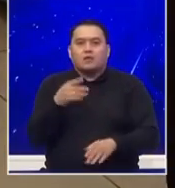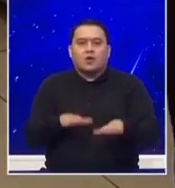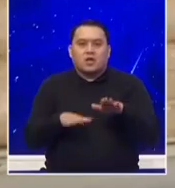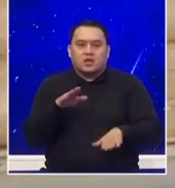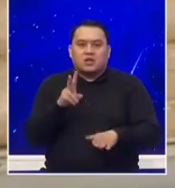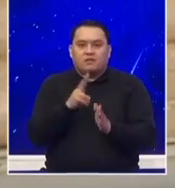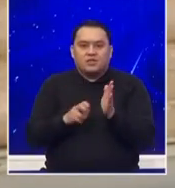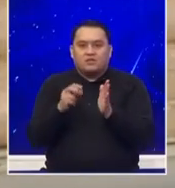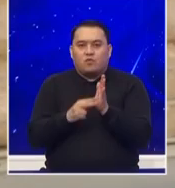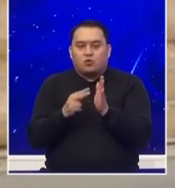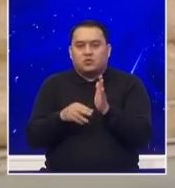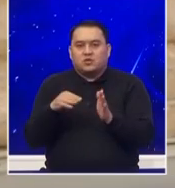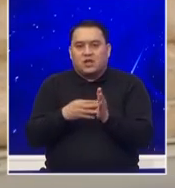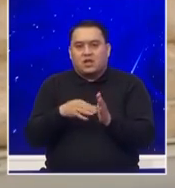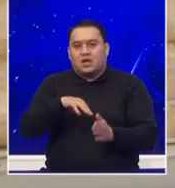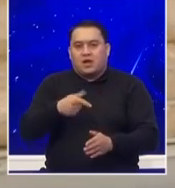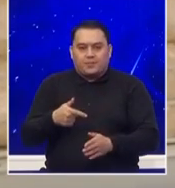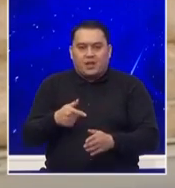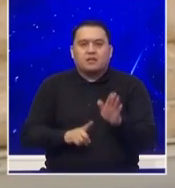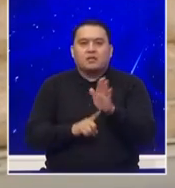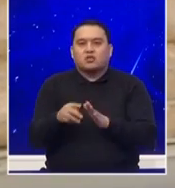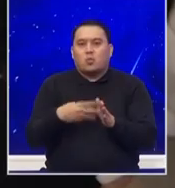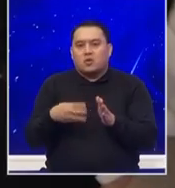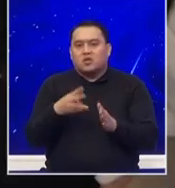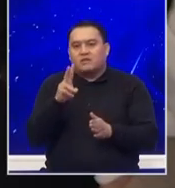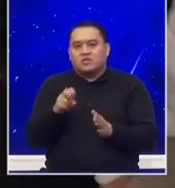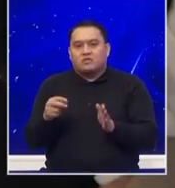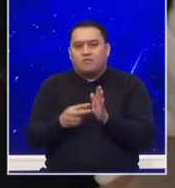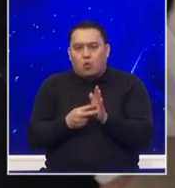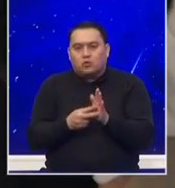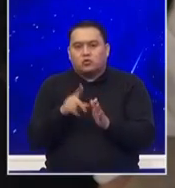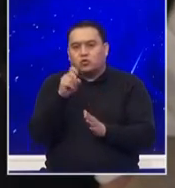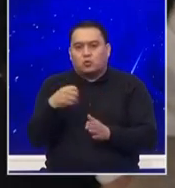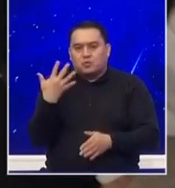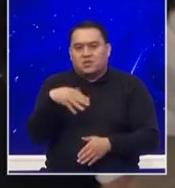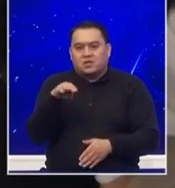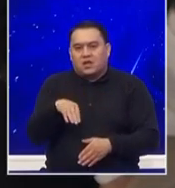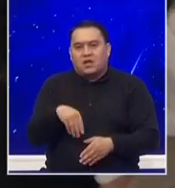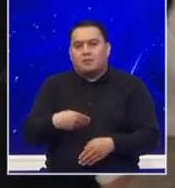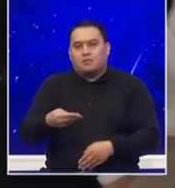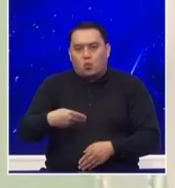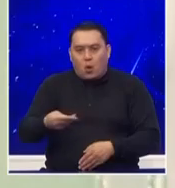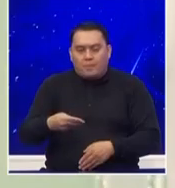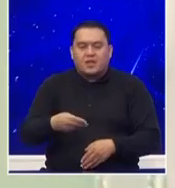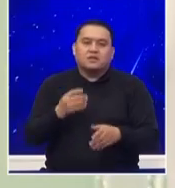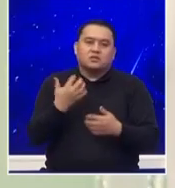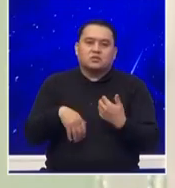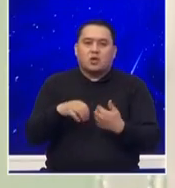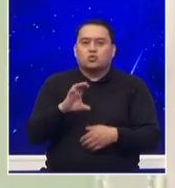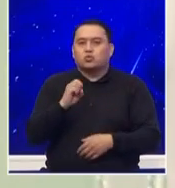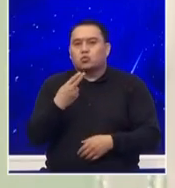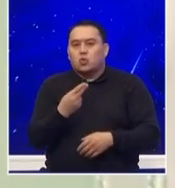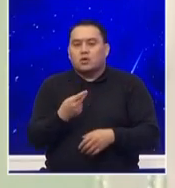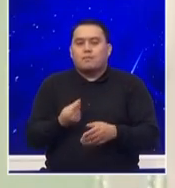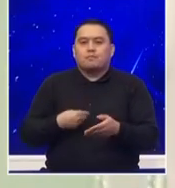риса – 289 тенге. Макароны начинаются от 208, а мука – от 150 тенге. В среднем социальные продукты